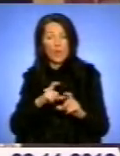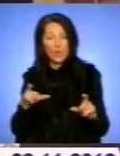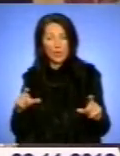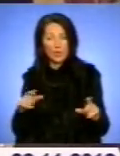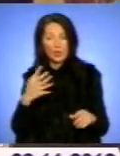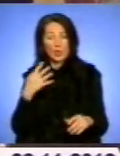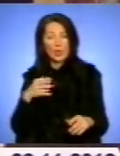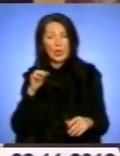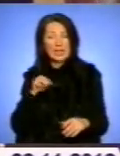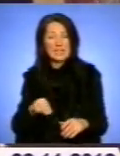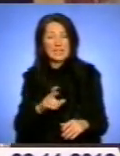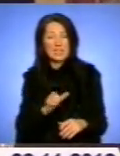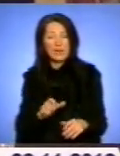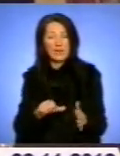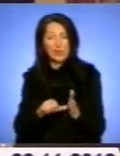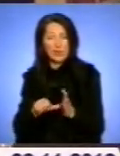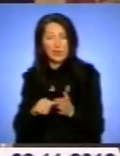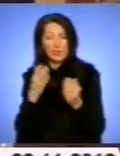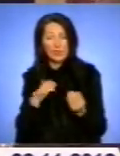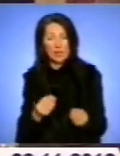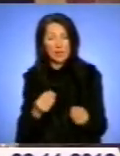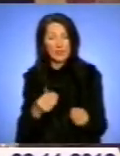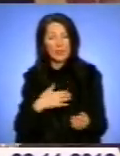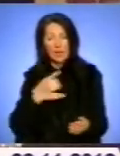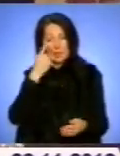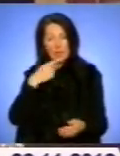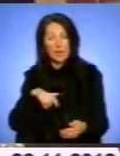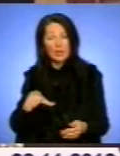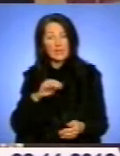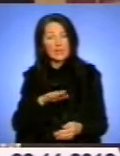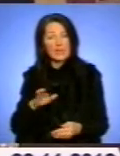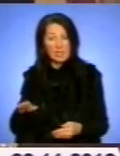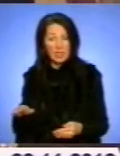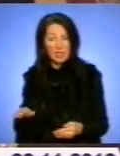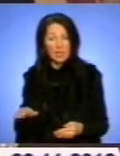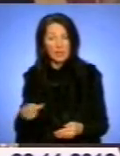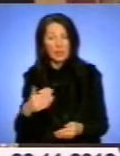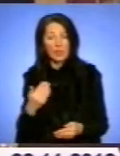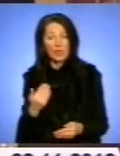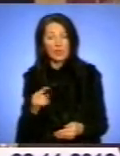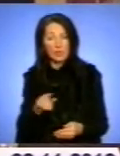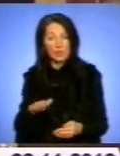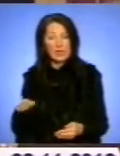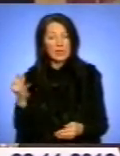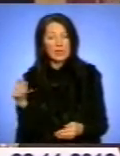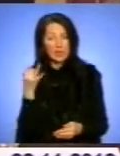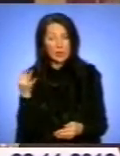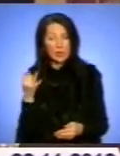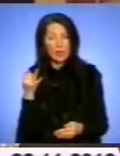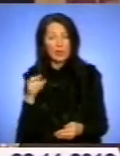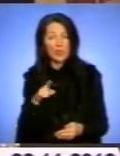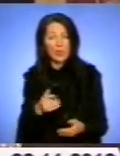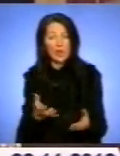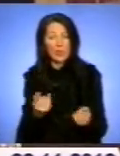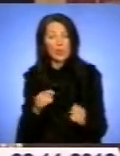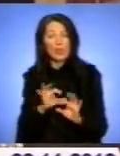посітителів у нас в день. Наш остров знають тепер абсолютно всі дітки. Они интересуются, они берут